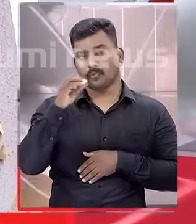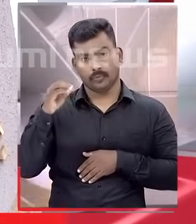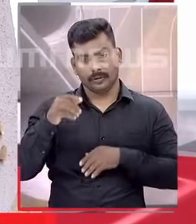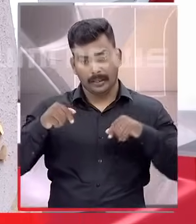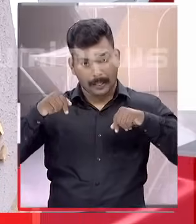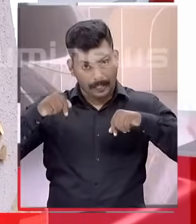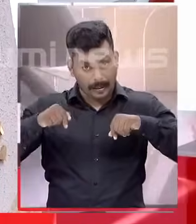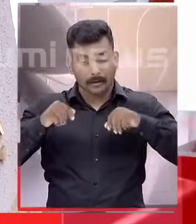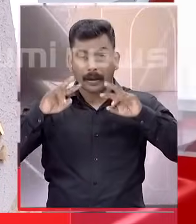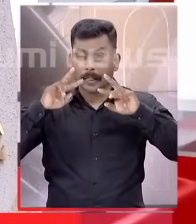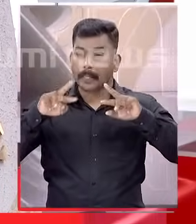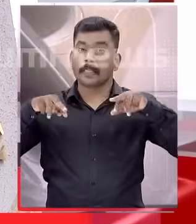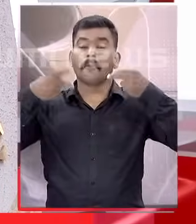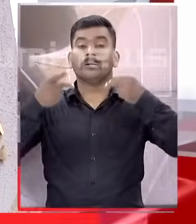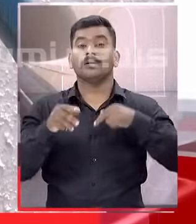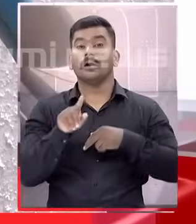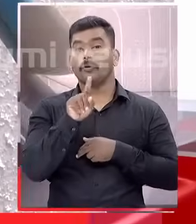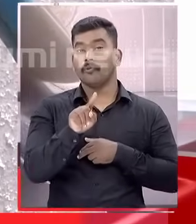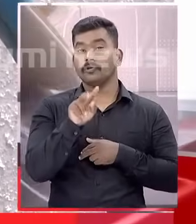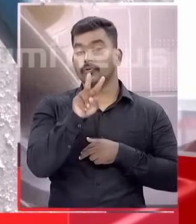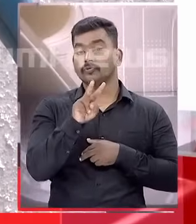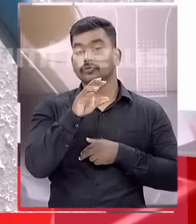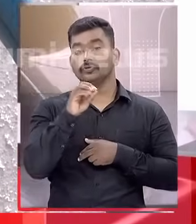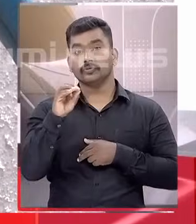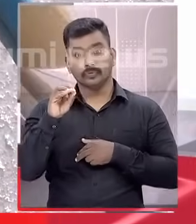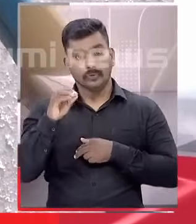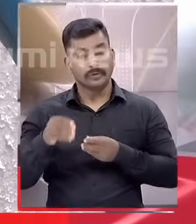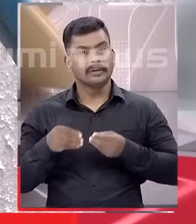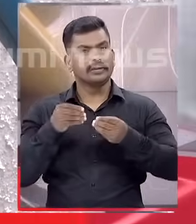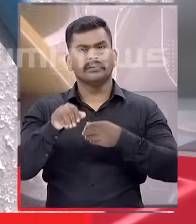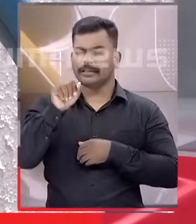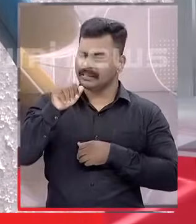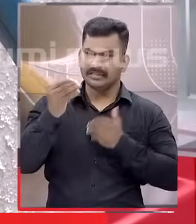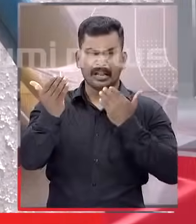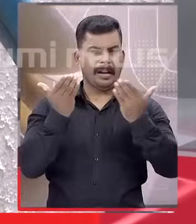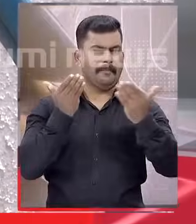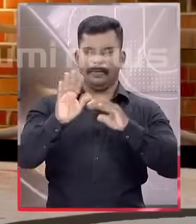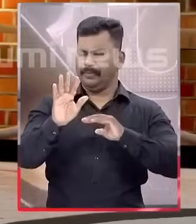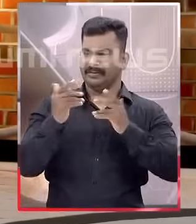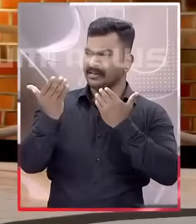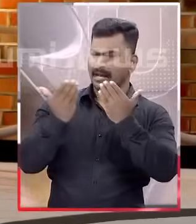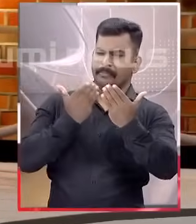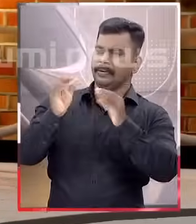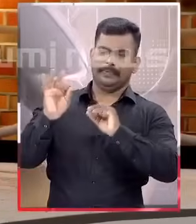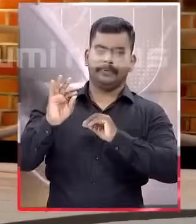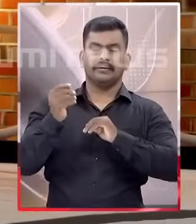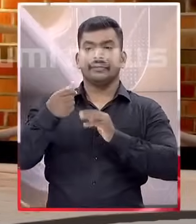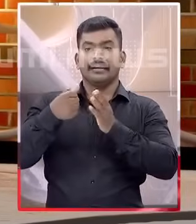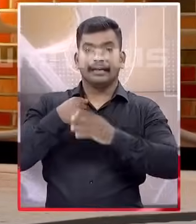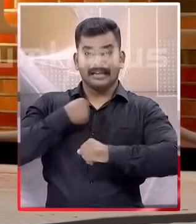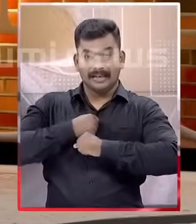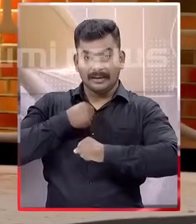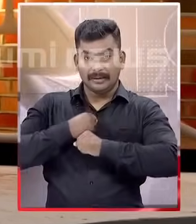യു ഡി എഫ് സർക്കാർ. ഇതിനെ കമ്പയർ ചെയ്ത് കുറ്റപ്പെടുത്തുന്നതല്ല, വസ്തുതകൾ ജനങ്ങളുടെ മുമ്പിലേക്ക് പറയുന്നത്. ഒരു കമ്പയറിങ്ങും ഒരു ക്ഷേമ